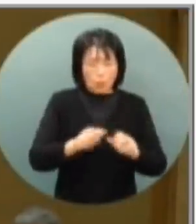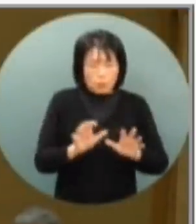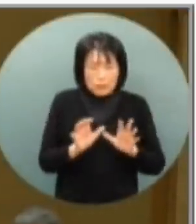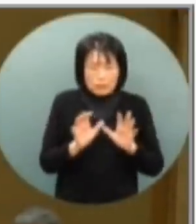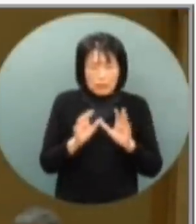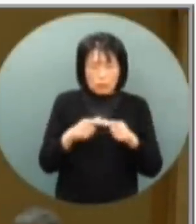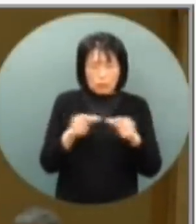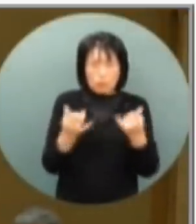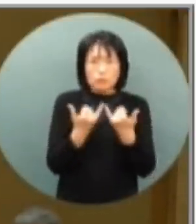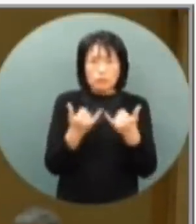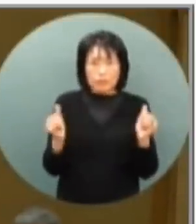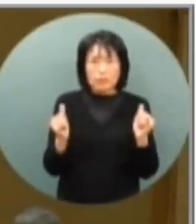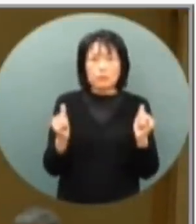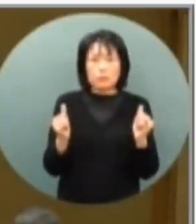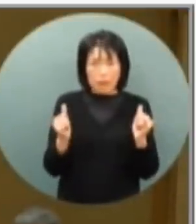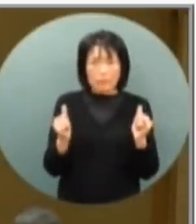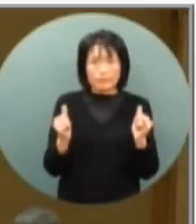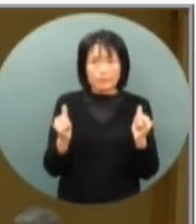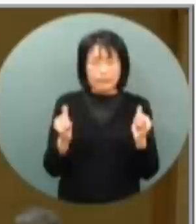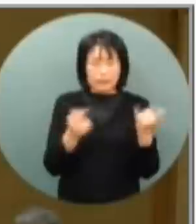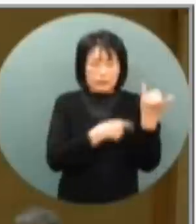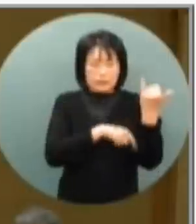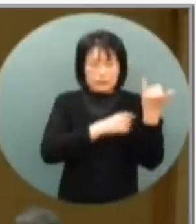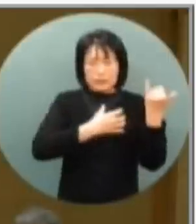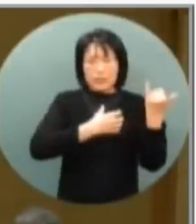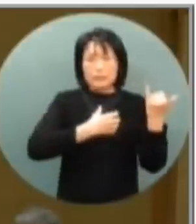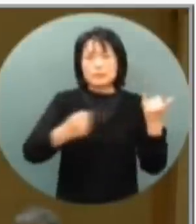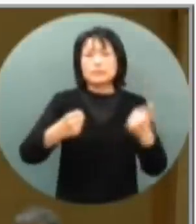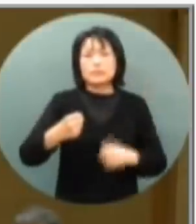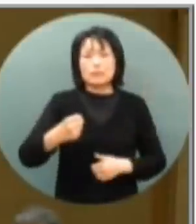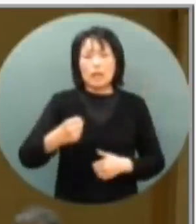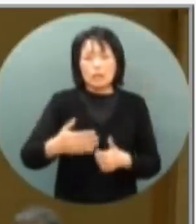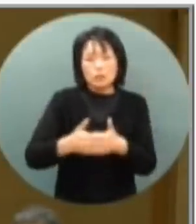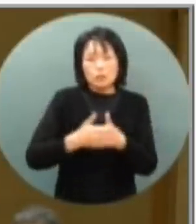には人権侵害救済法という